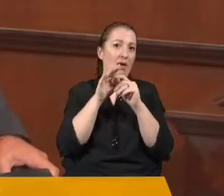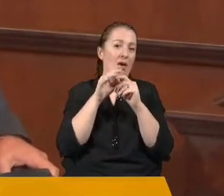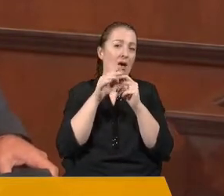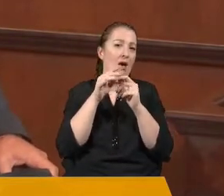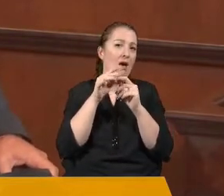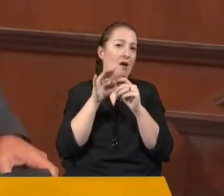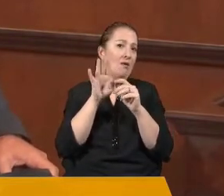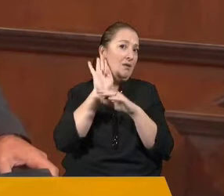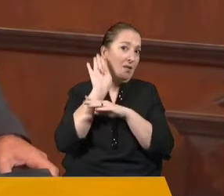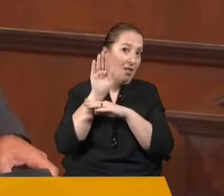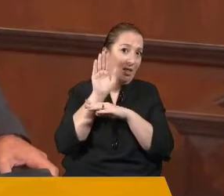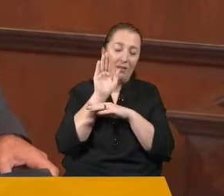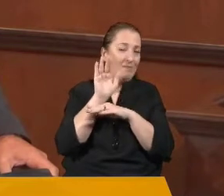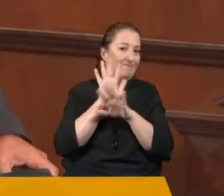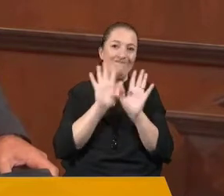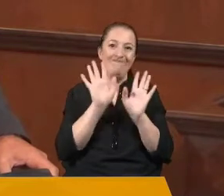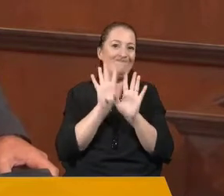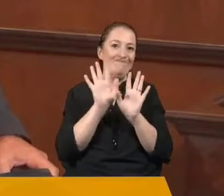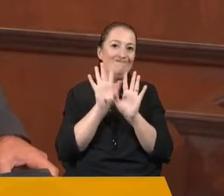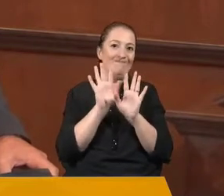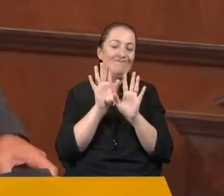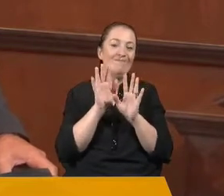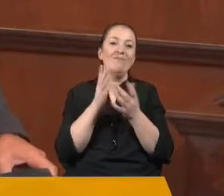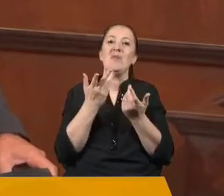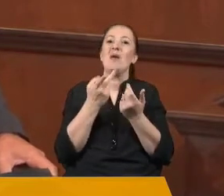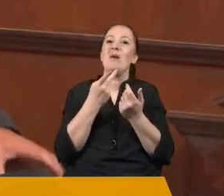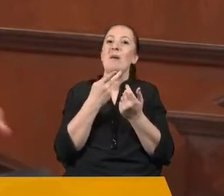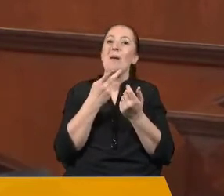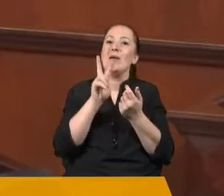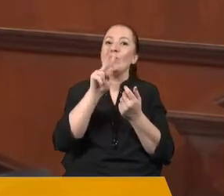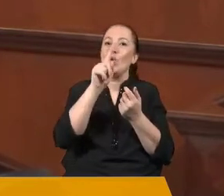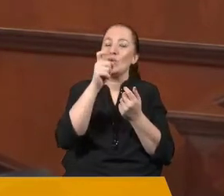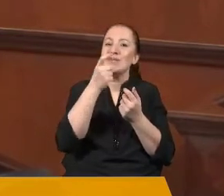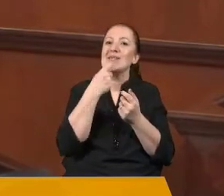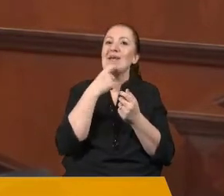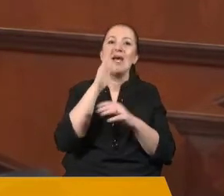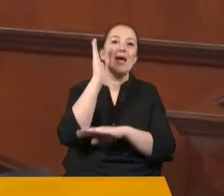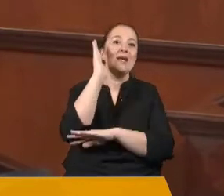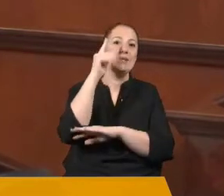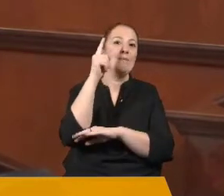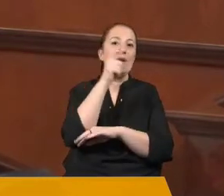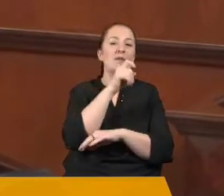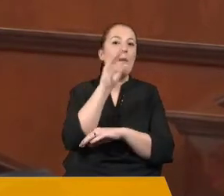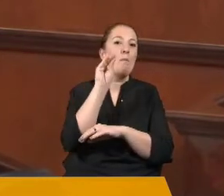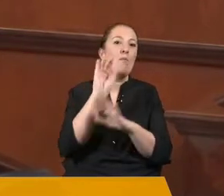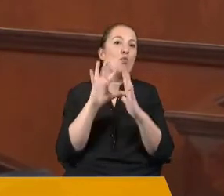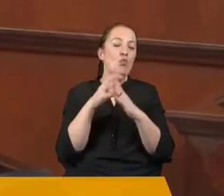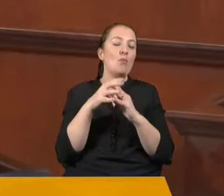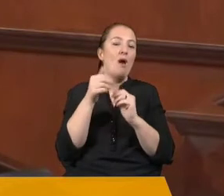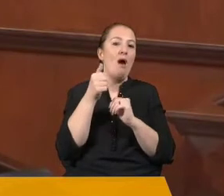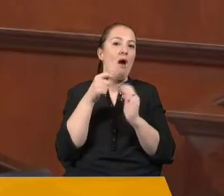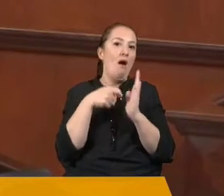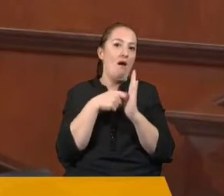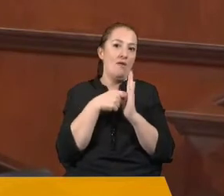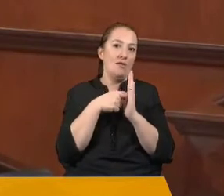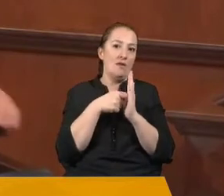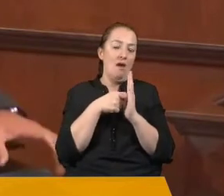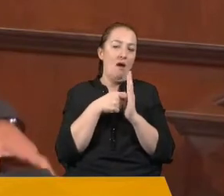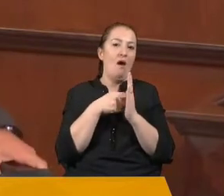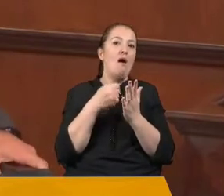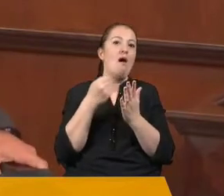kırsala, köylere. Şimdi 2019 yılı Kasım ayında Milliyetçi Hareket Partisi grubu adına verilen önergeyle